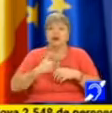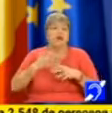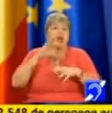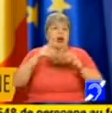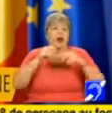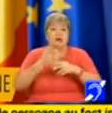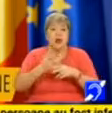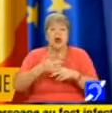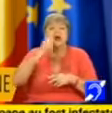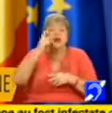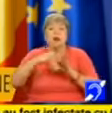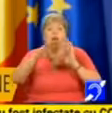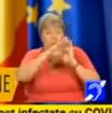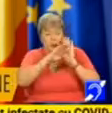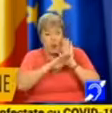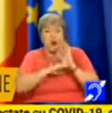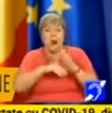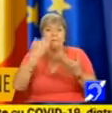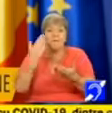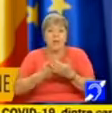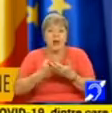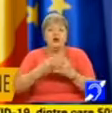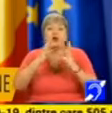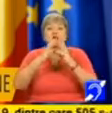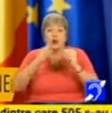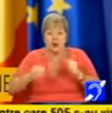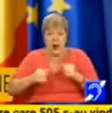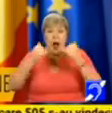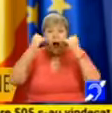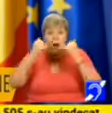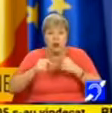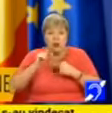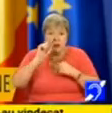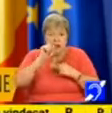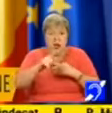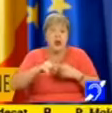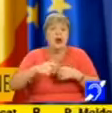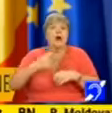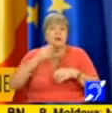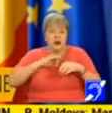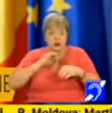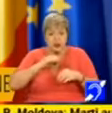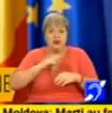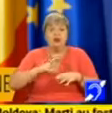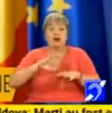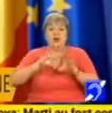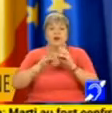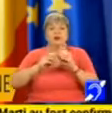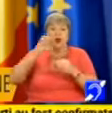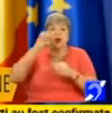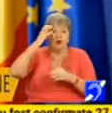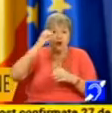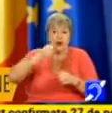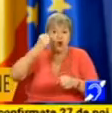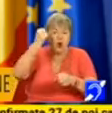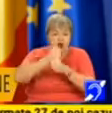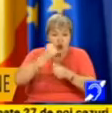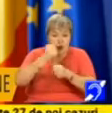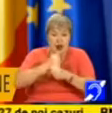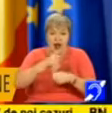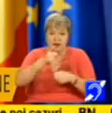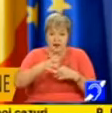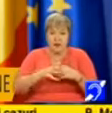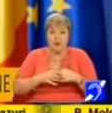România. Iar la acest plan lucrăm împreună cu guvernul Orban. Chiar acum câteva minute